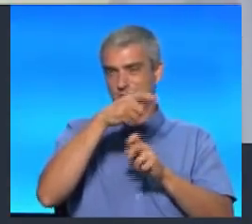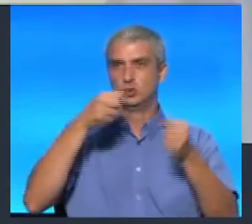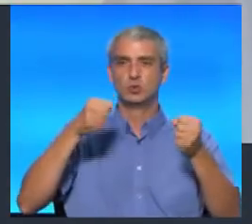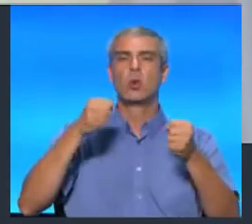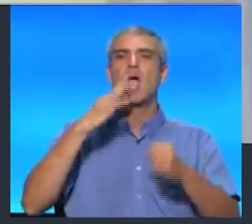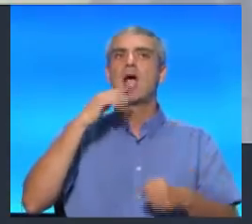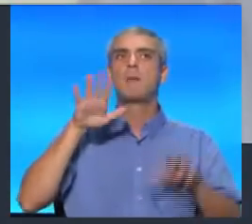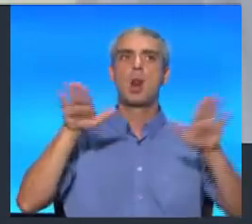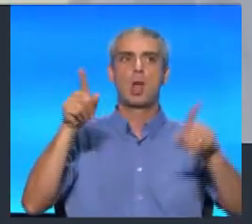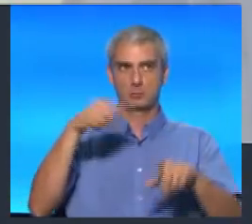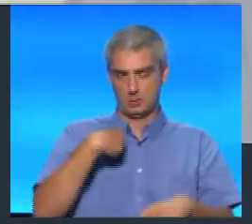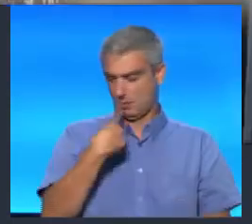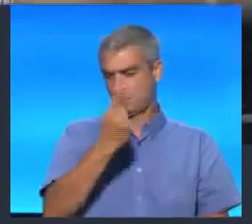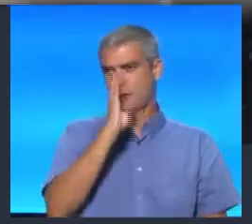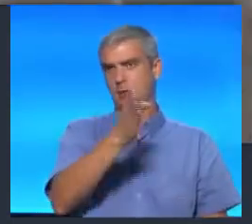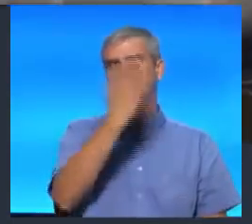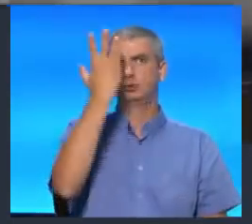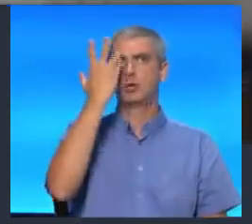רמללות. הנה, אמרתי את זה ישר.